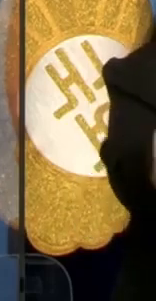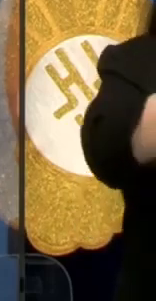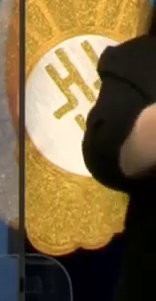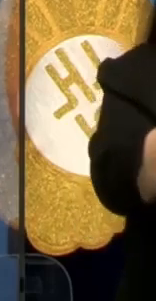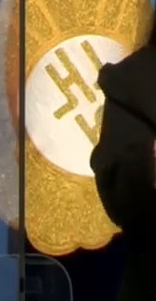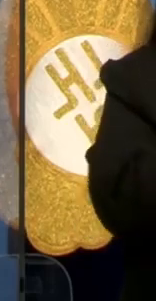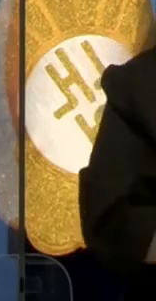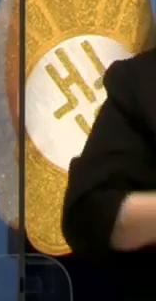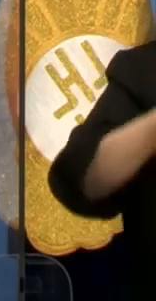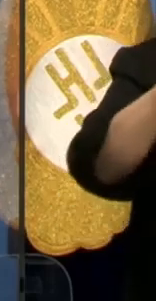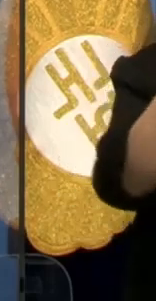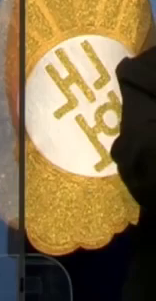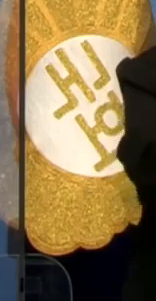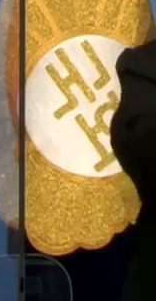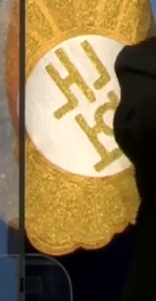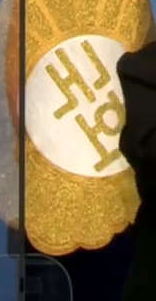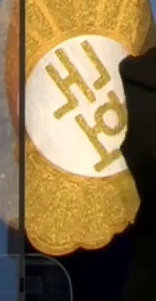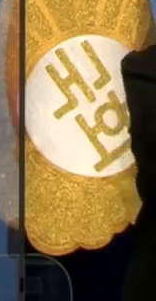6.25 전쟁에서